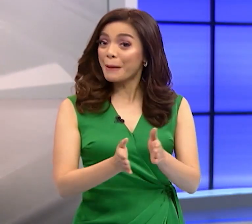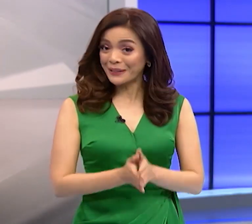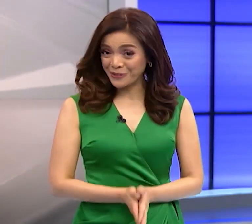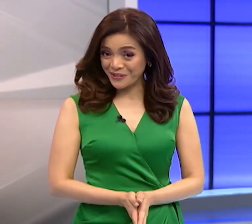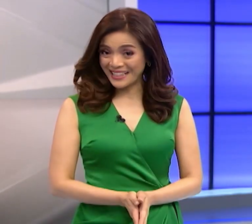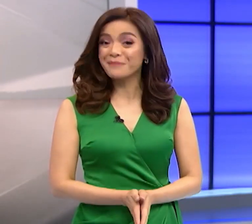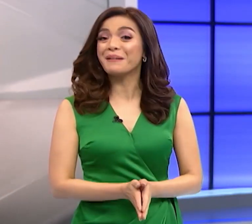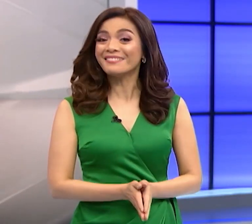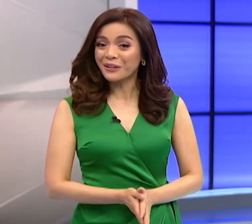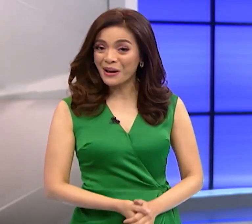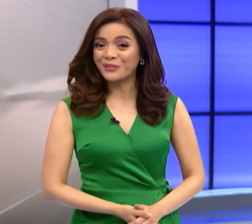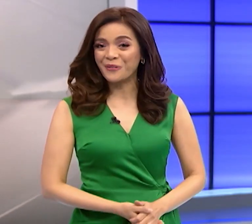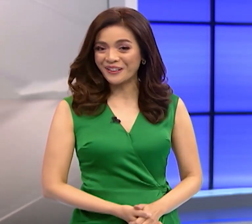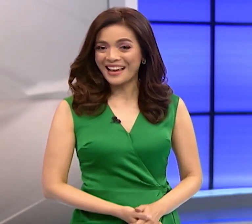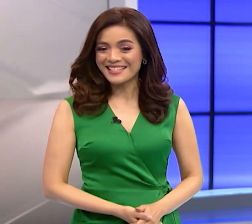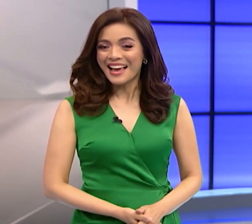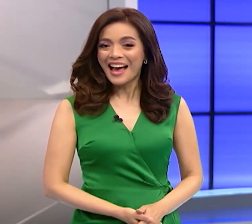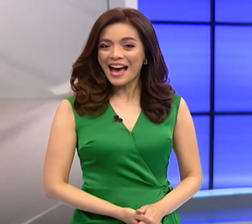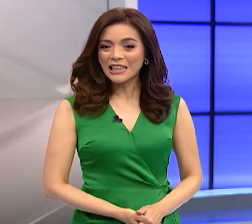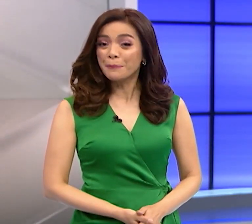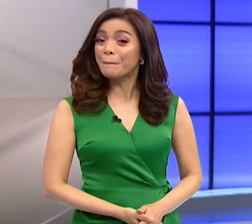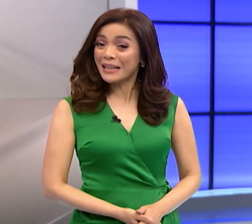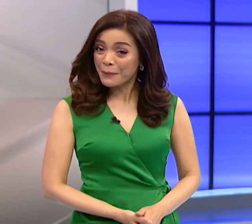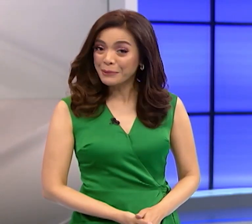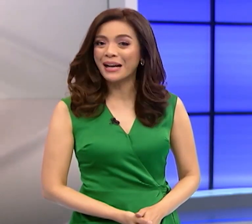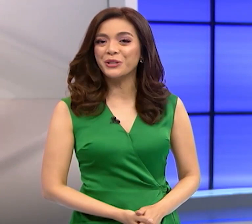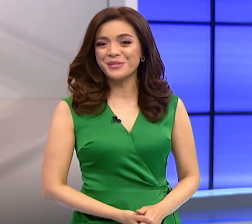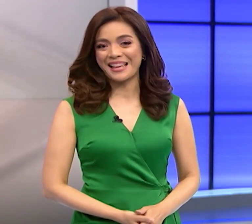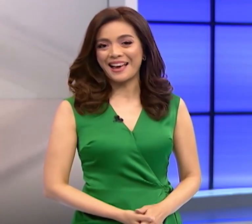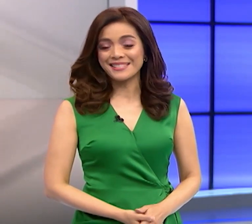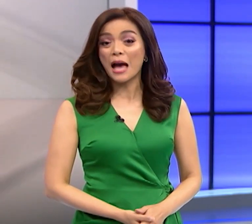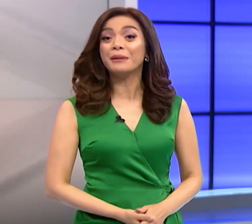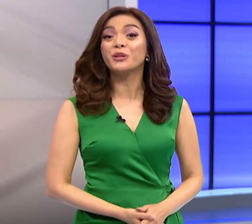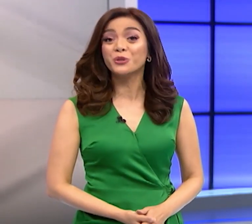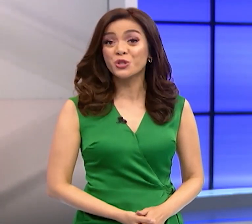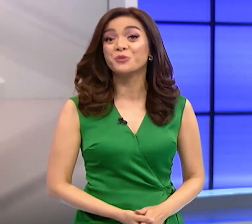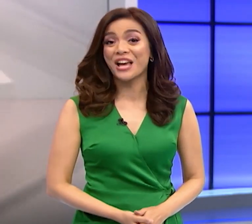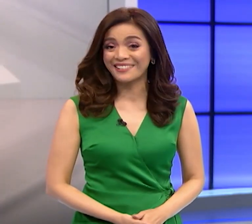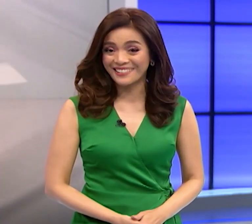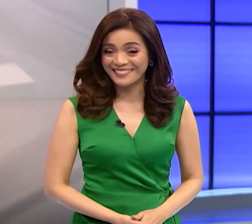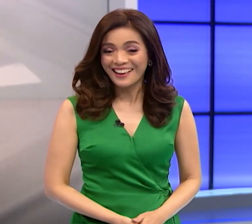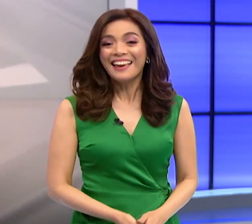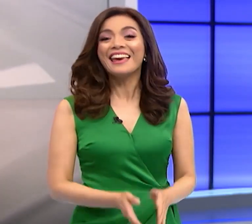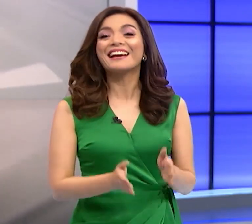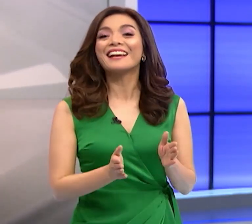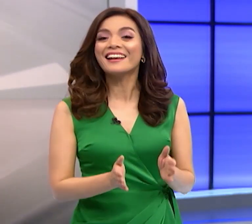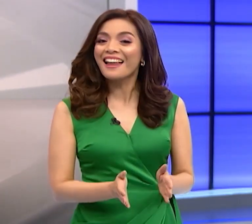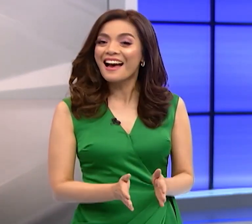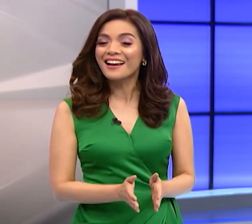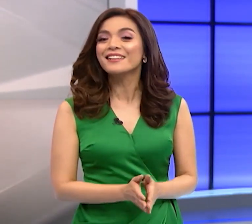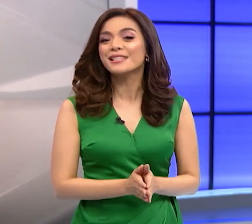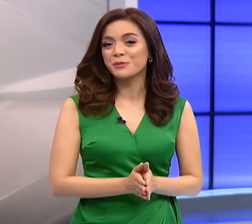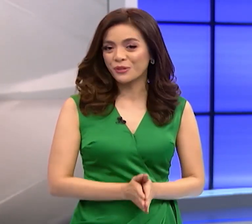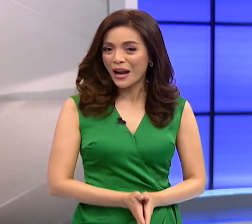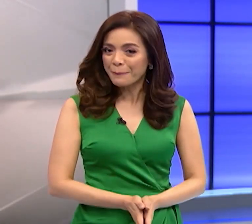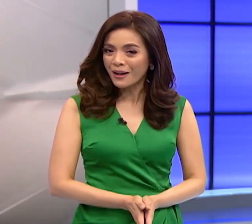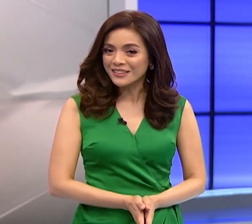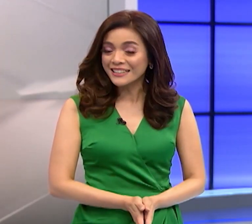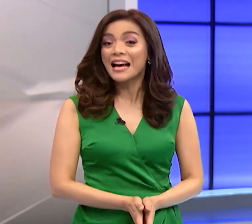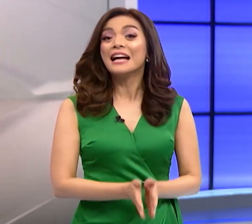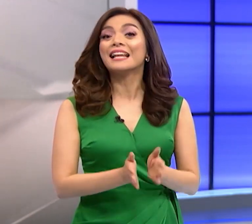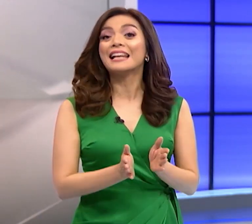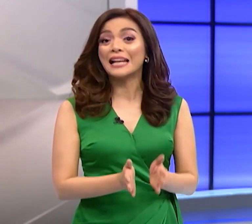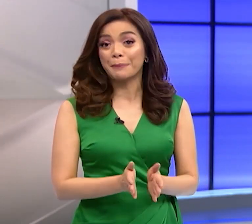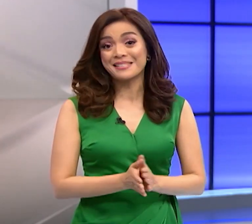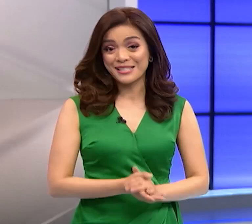niyong mapanood ang 24 oras at iba pa naming mga newscast sa aming YouTube channel. I-click lang ang subscribe